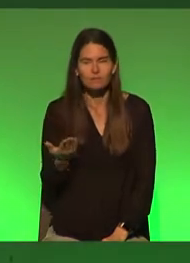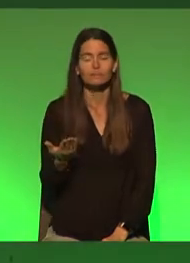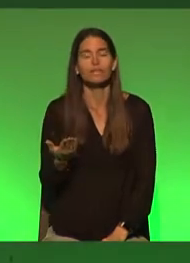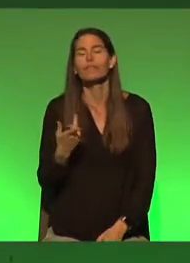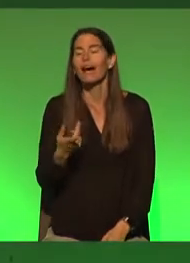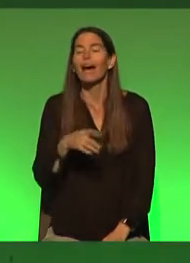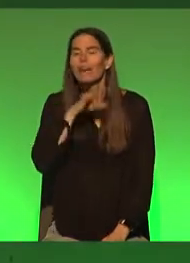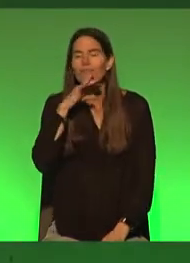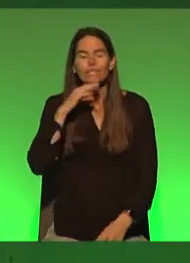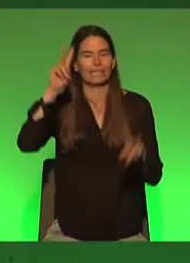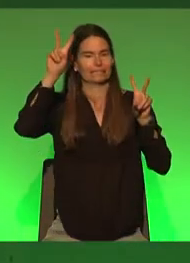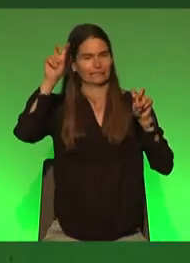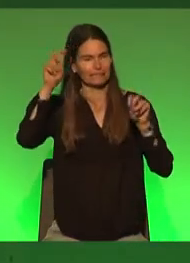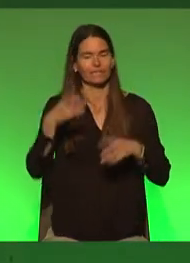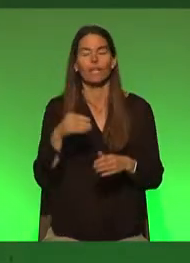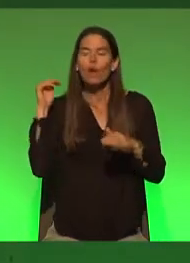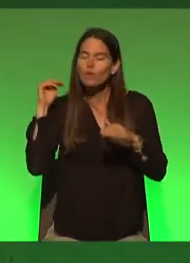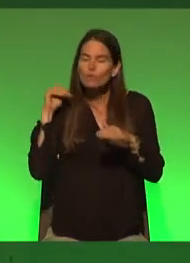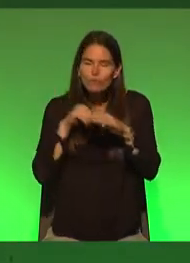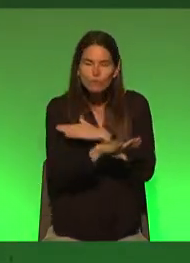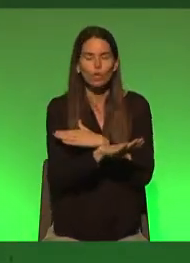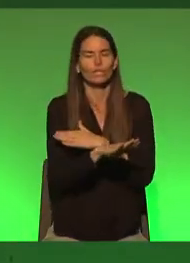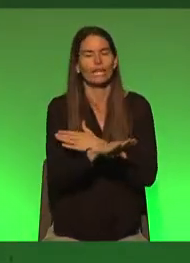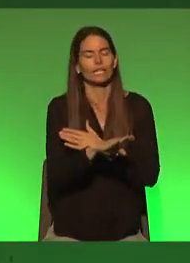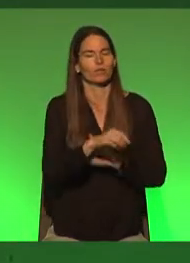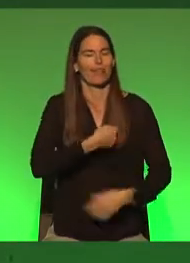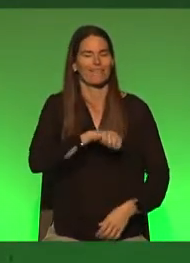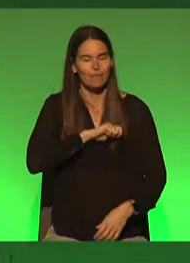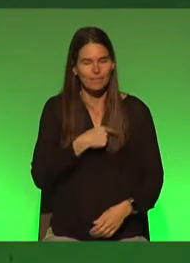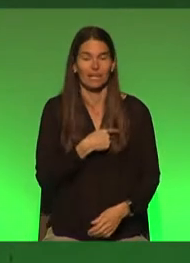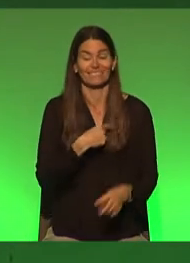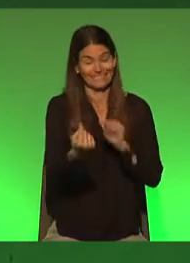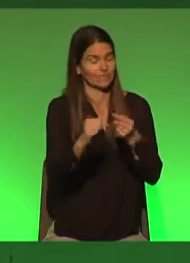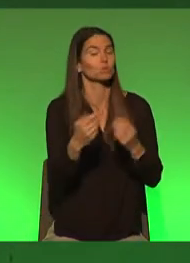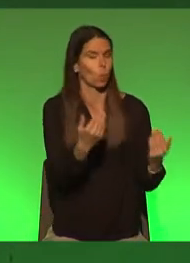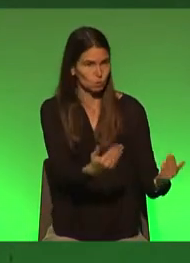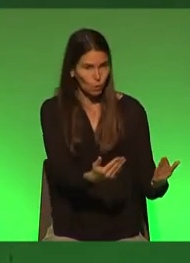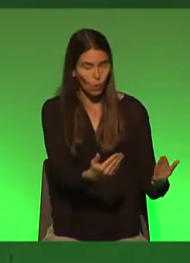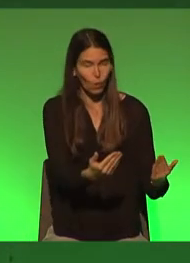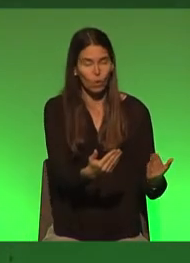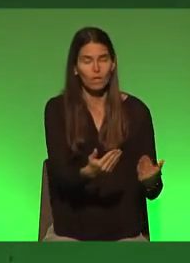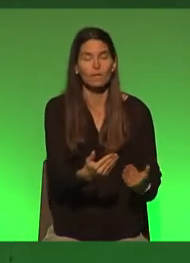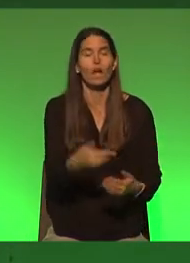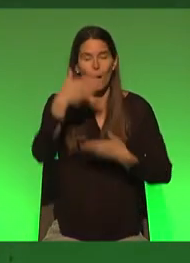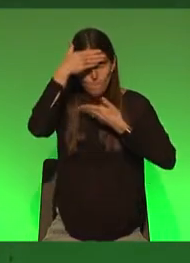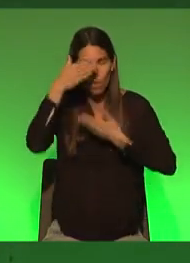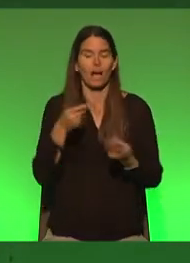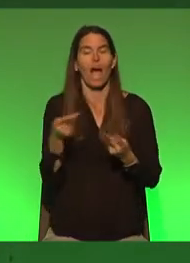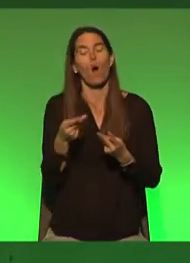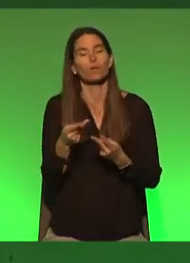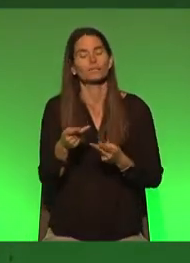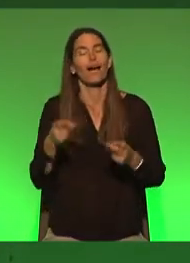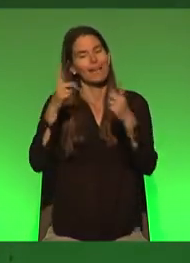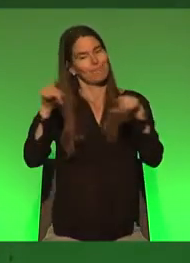was wir in den letzten Monaten an Titeln hatten, Flüchtlinge und Kriminalität, die Diskussion, Burka oder Beethoven, brauchen wir eine